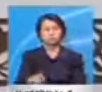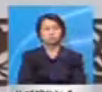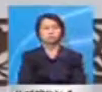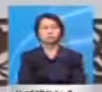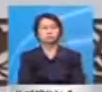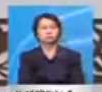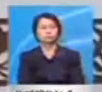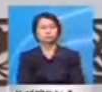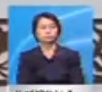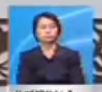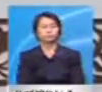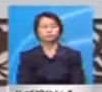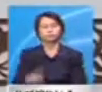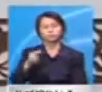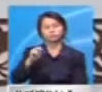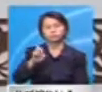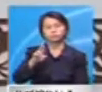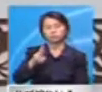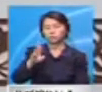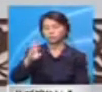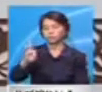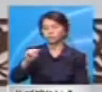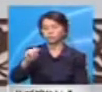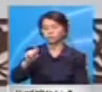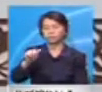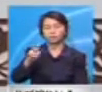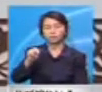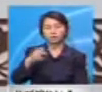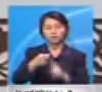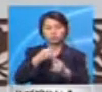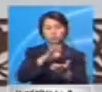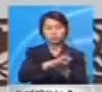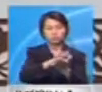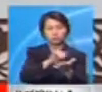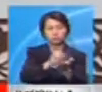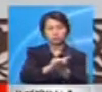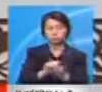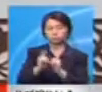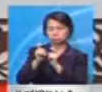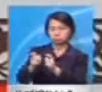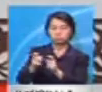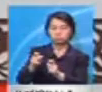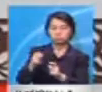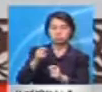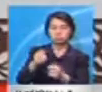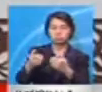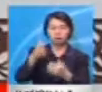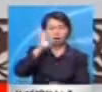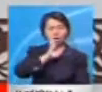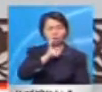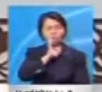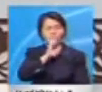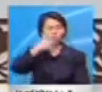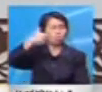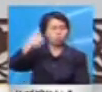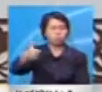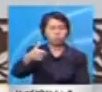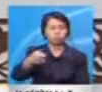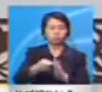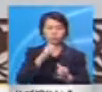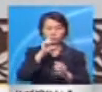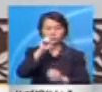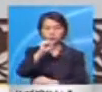kluster norur Fatin Hanani Mohamad Fauzi dari sekolah berkenaan dinobat sebagai pendeklamasi terbaik menerusi